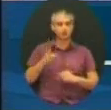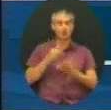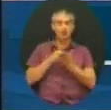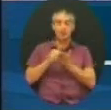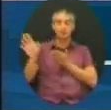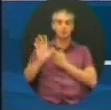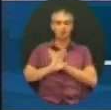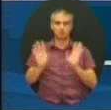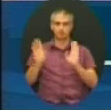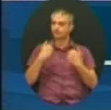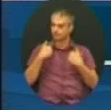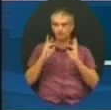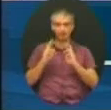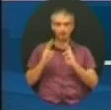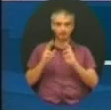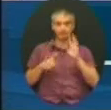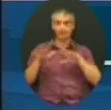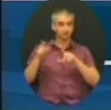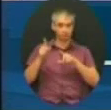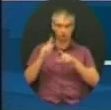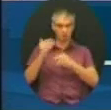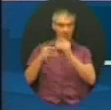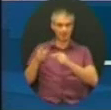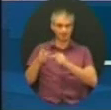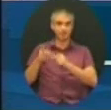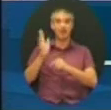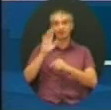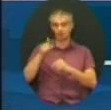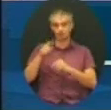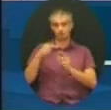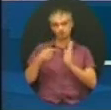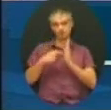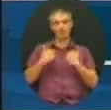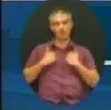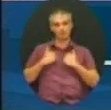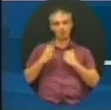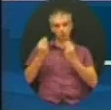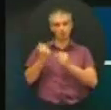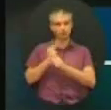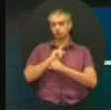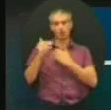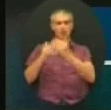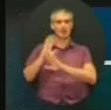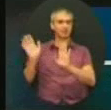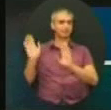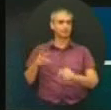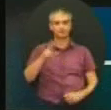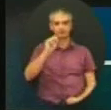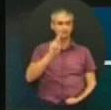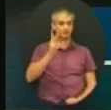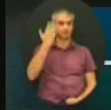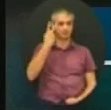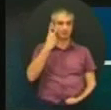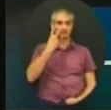אותו. ואני מאוד מקווה שראש הממשלה לא יקדם אותו, גם אם זה מטעמי אגו, טוב הוא יעשה, שלא יקדם את זה. נורית קורן,